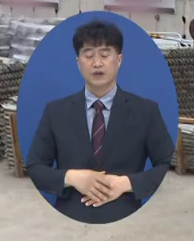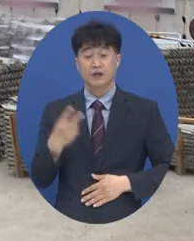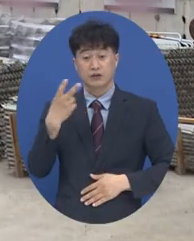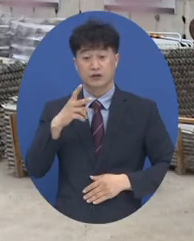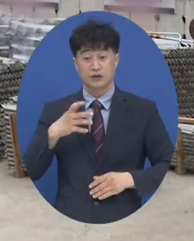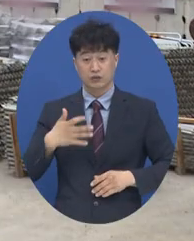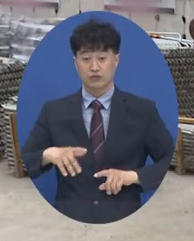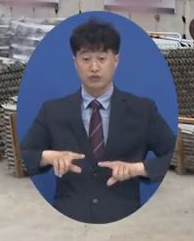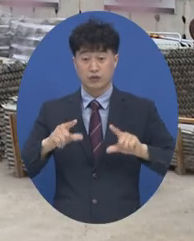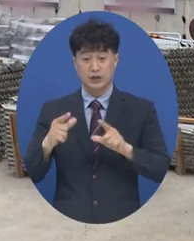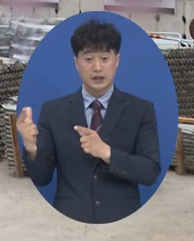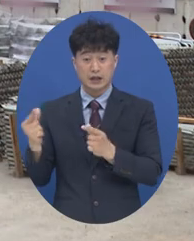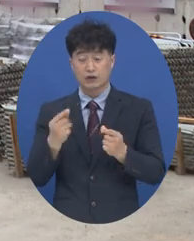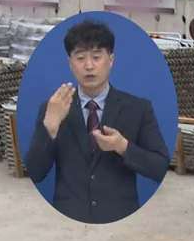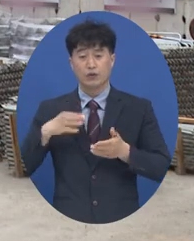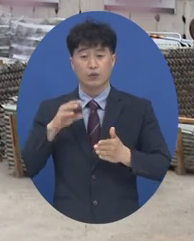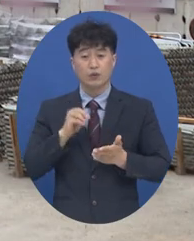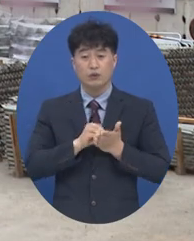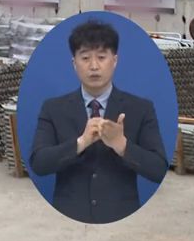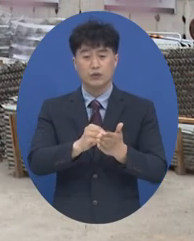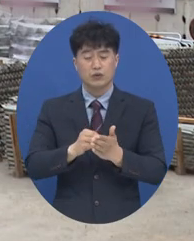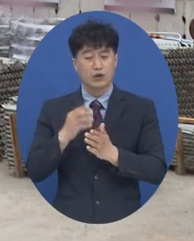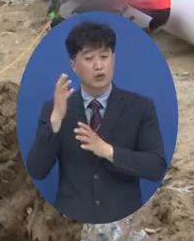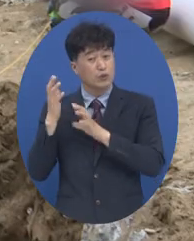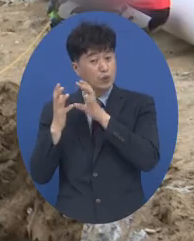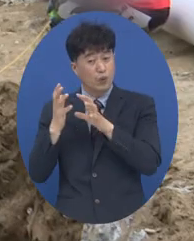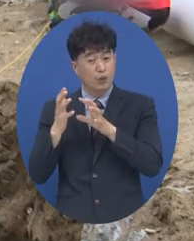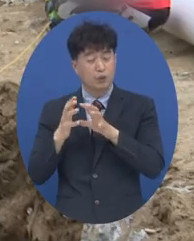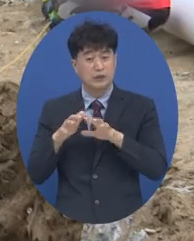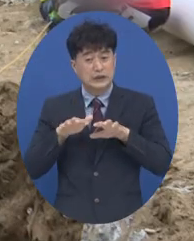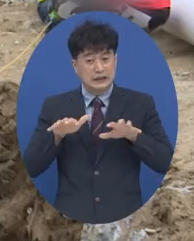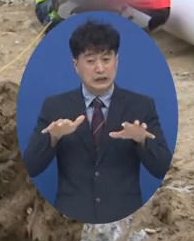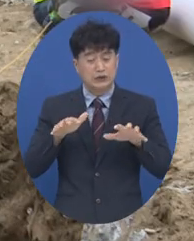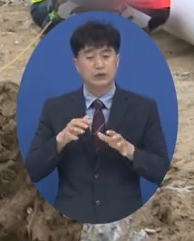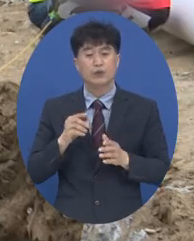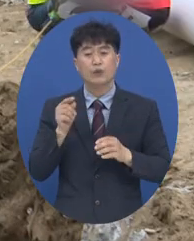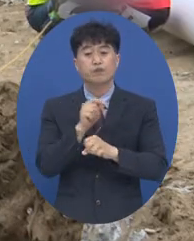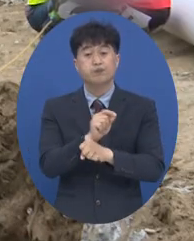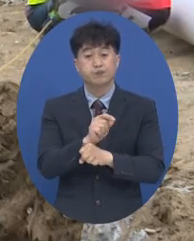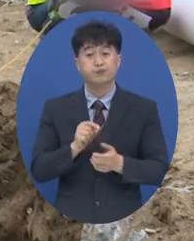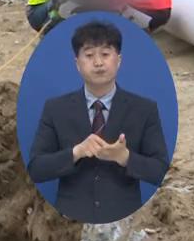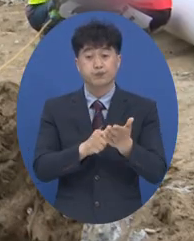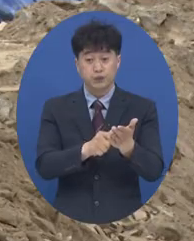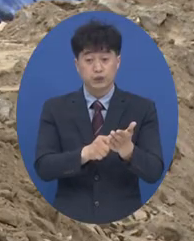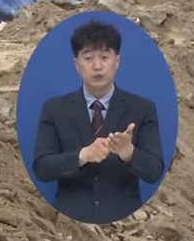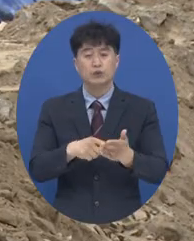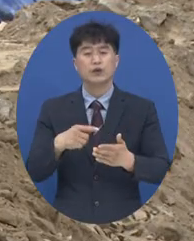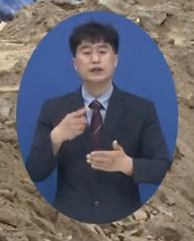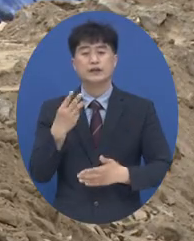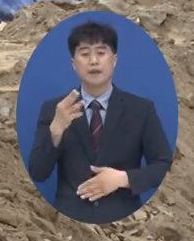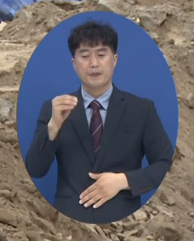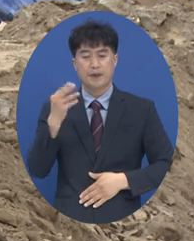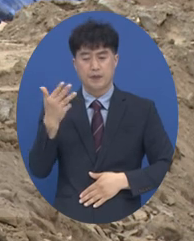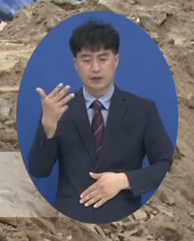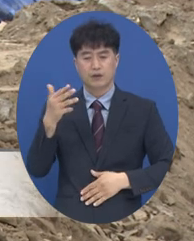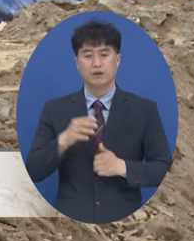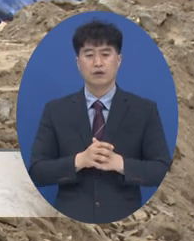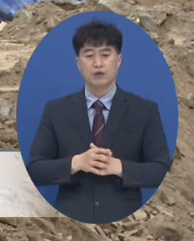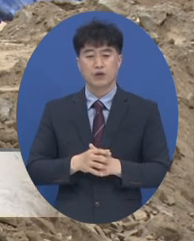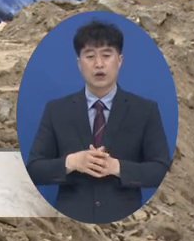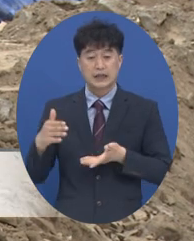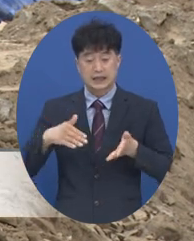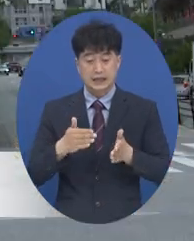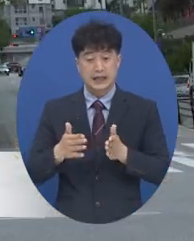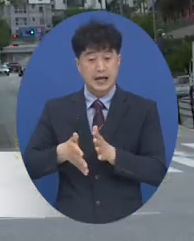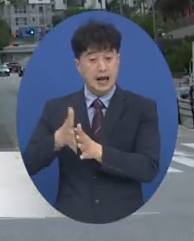심했던 것 같아요. 지난 2019년 이렇게 경기도에 접수된 소음과 진동 민원은 총 3만 800여 건. 이